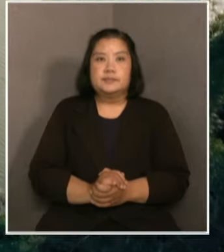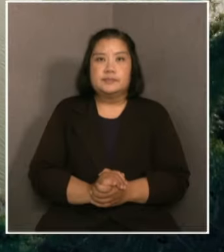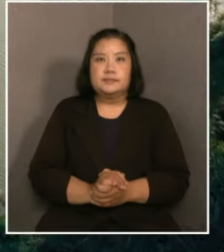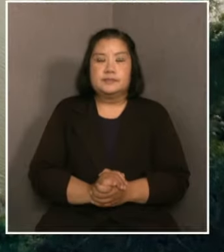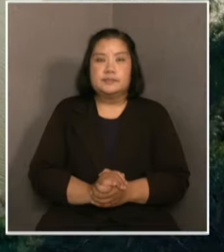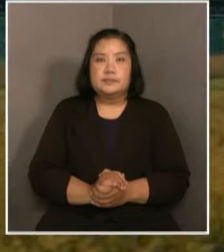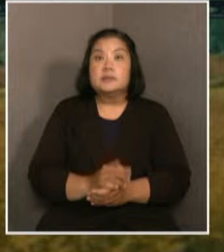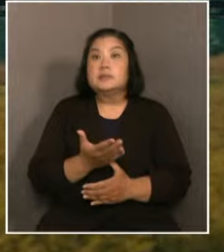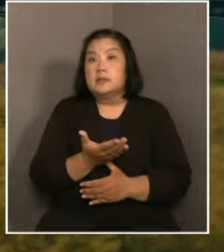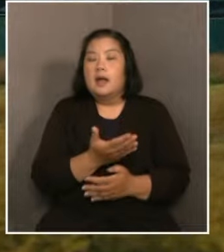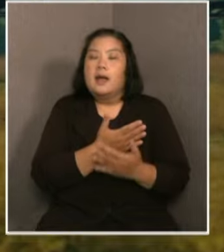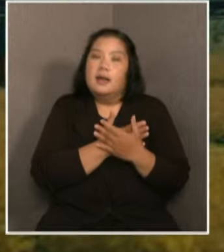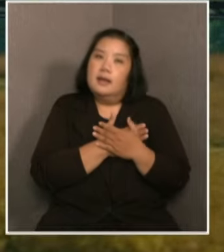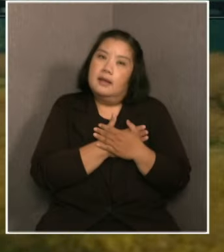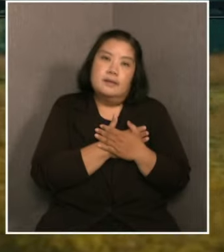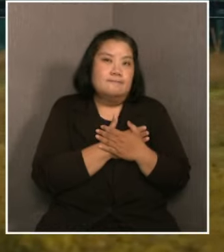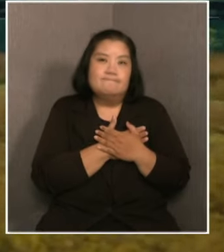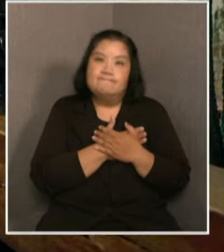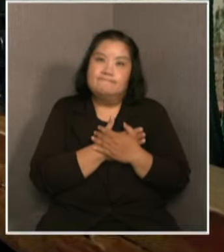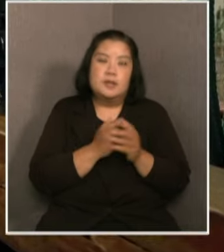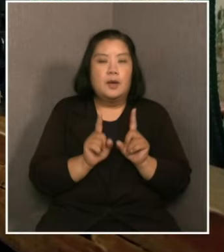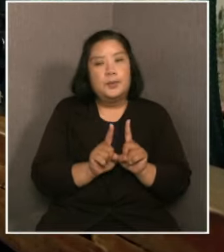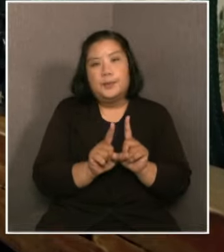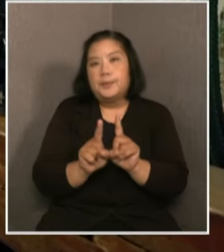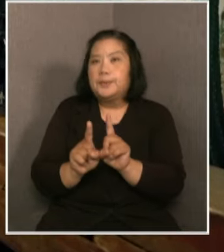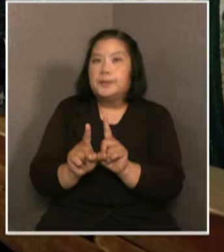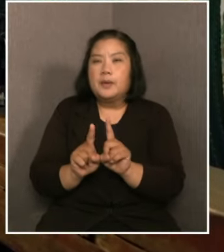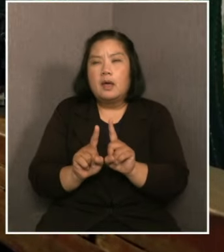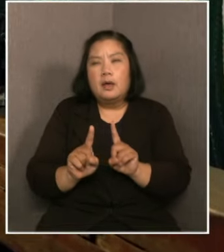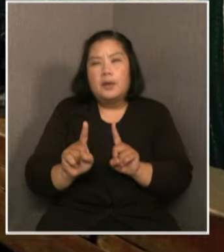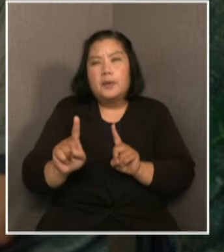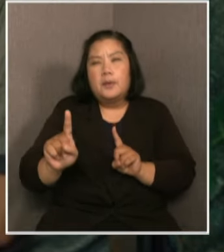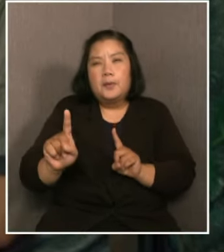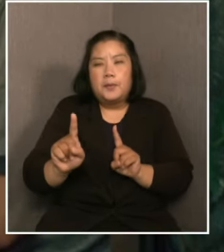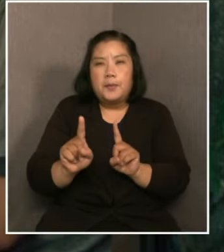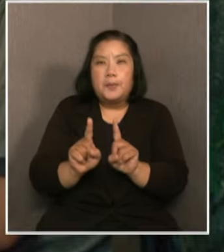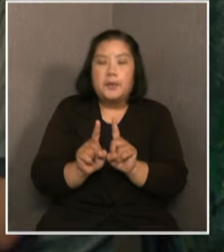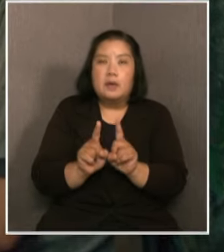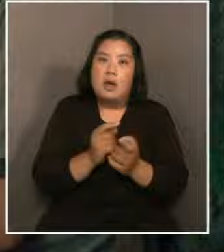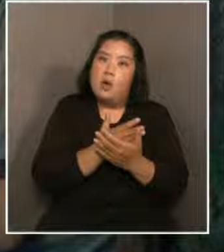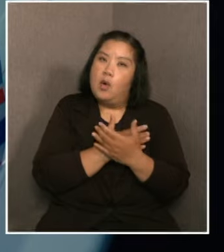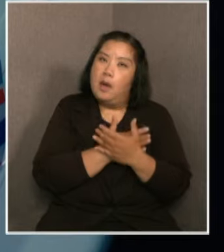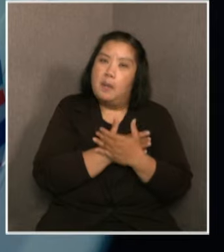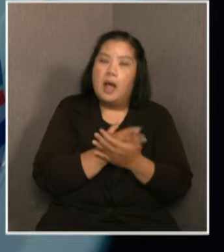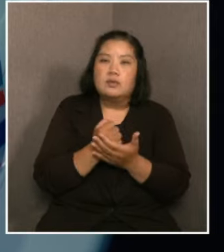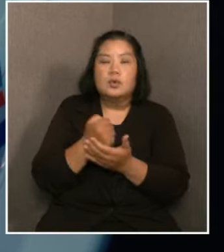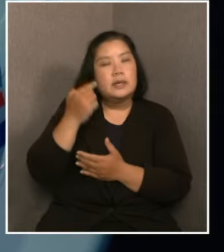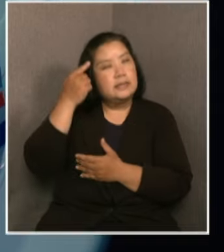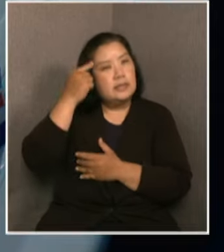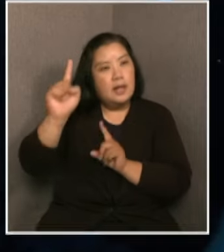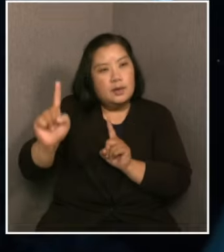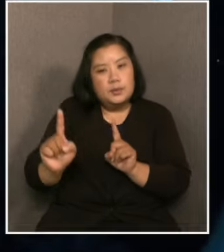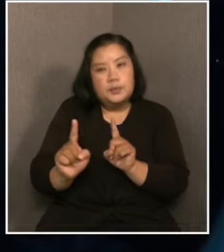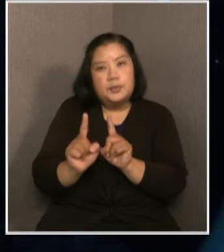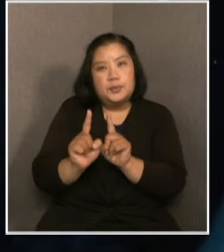ความรักจะทำให้คนสองคนไม่ว่าจะอยู่ห่างกันไกลกี่ล้านปีแสงความรักก็จะย่นระยะทางให้ใจสองดว